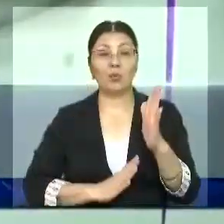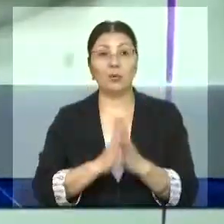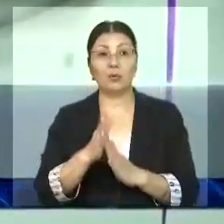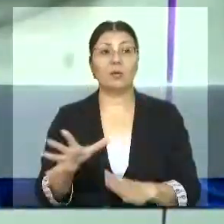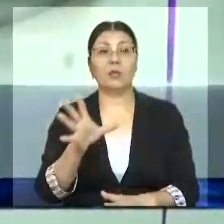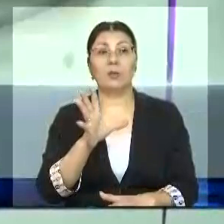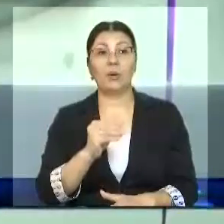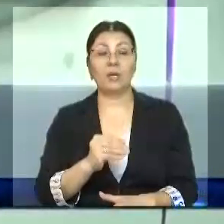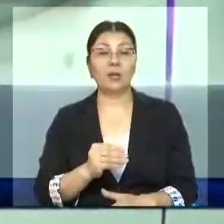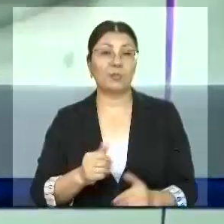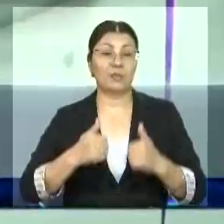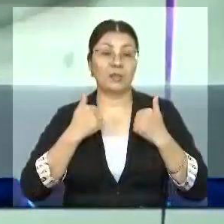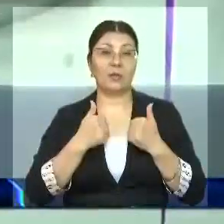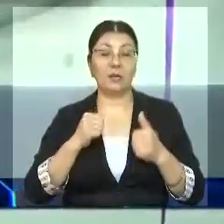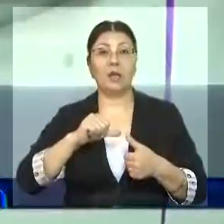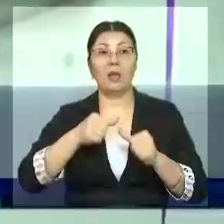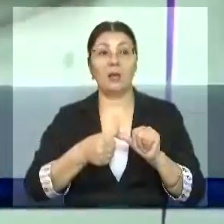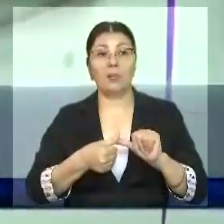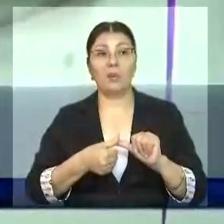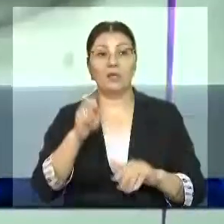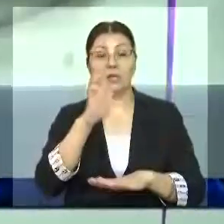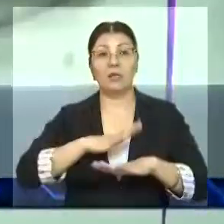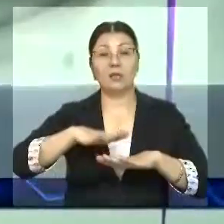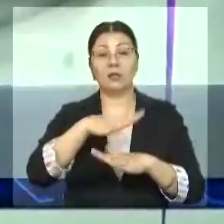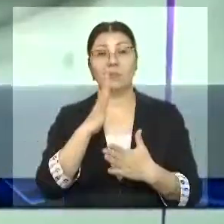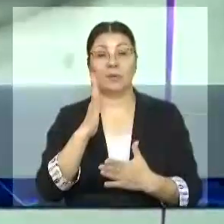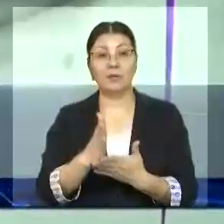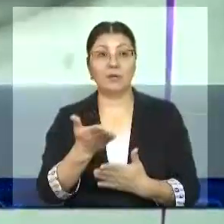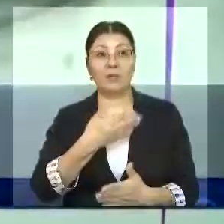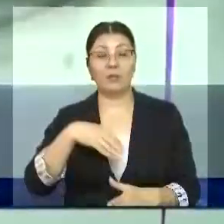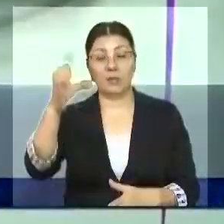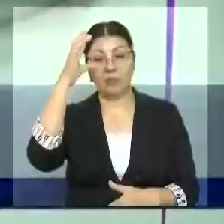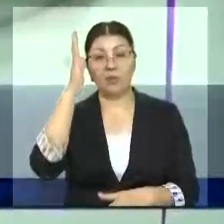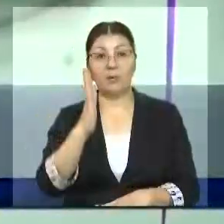барымызды салайық. Мәңгілік ел бағында біз білімді болайық.